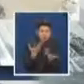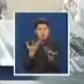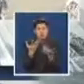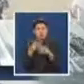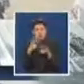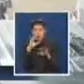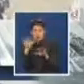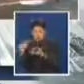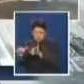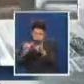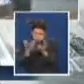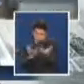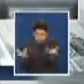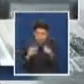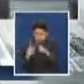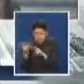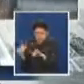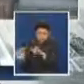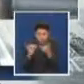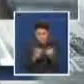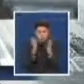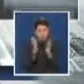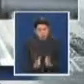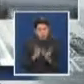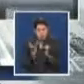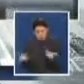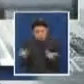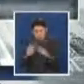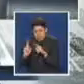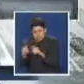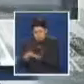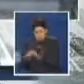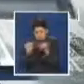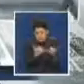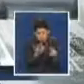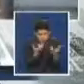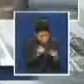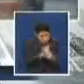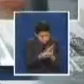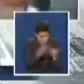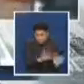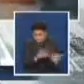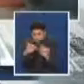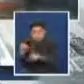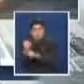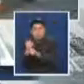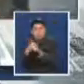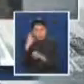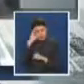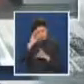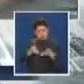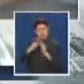การโยกทรัพยากรนะฮะโยกคนโยกอุปกรณ์ในต่างจากพื้นที่หนึ่งไปอีกพื้นที่หนึ่งก็ดีเนี่ยอันนี้เราก็ตั้งขึ้